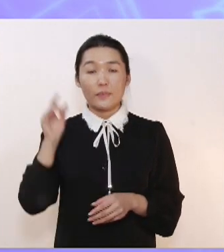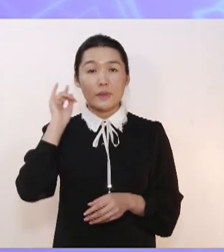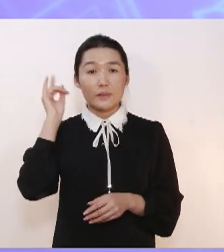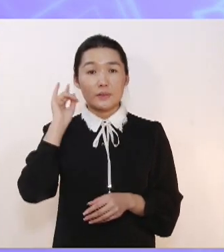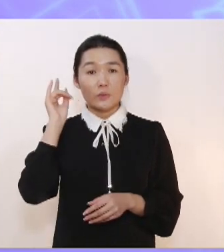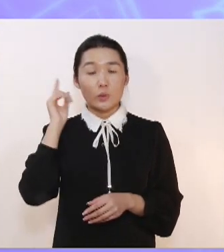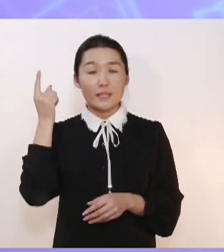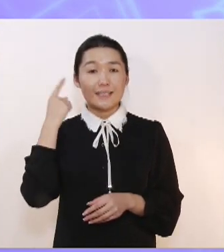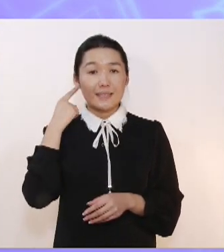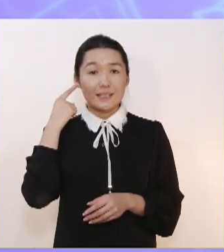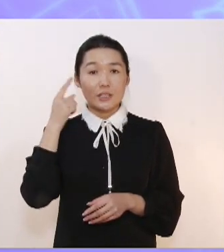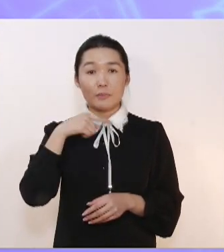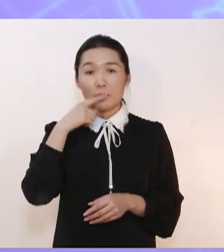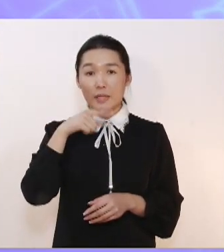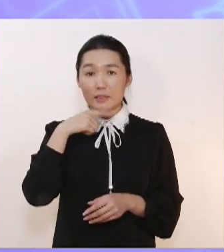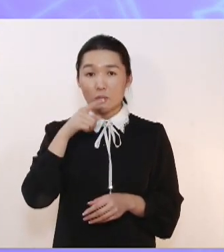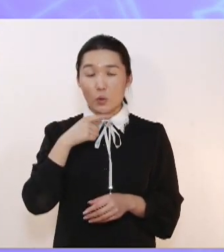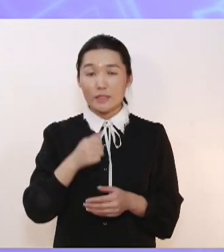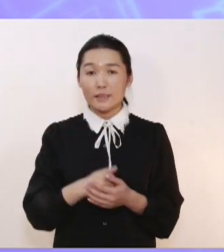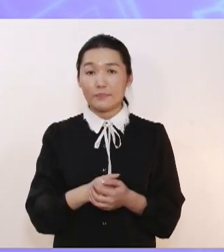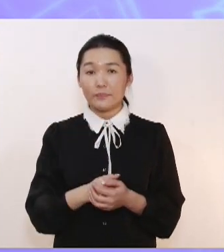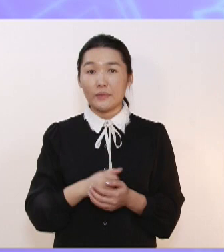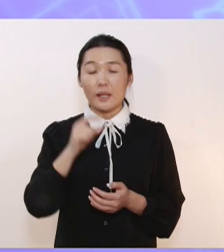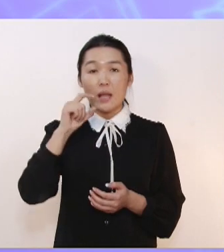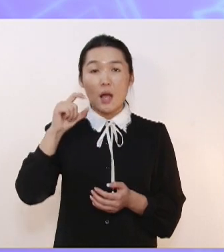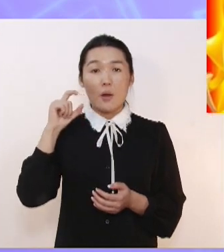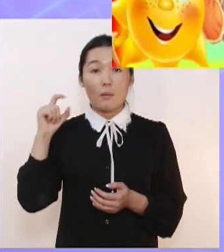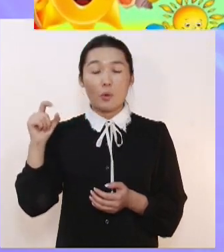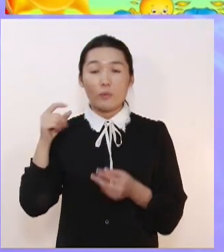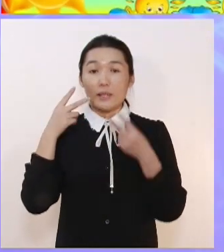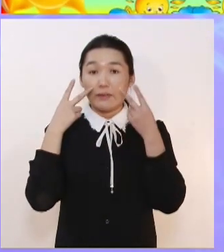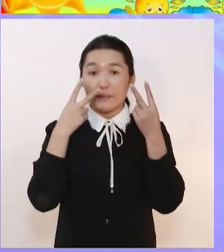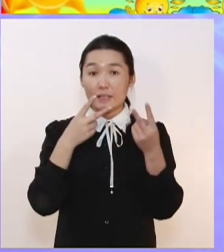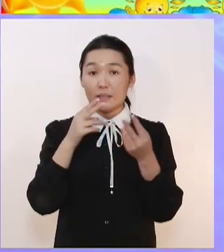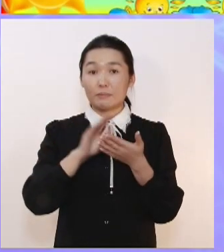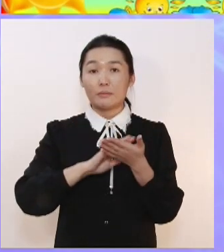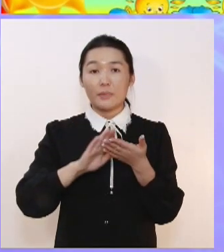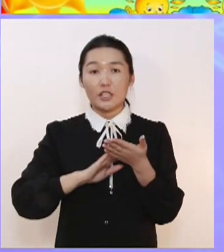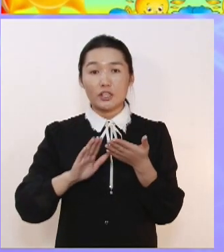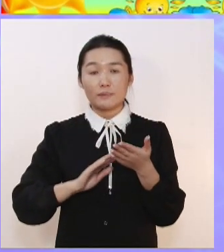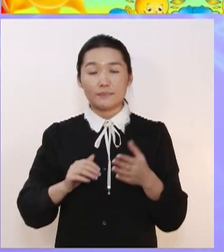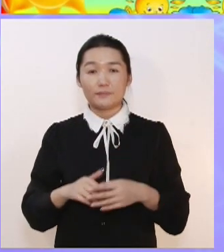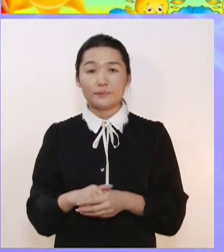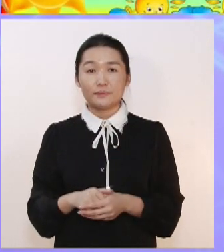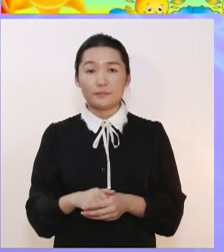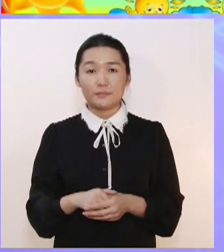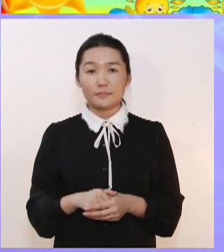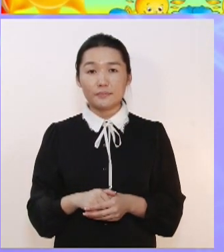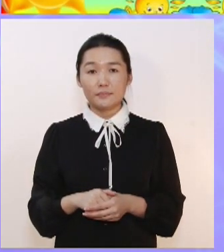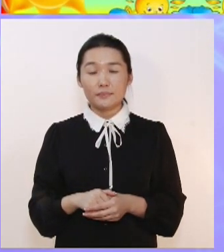Звуки слышим и произносим, а буквы видим и пишем.